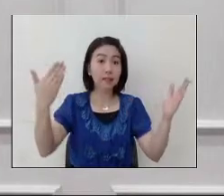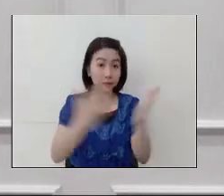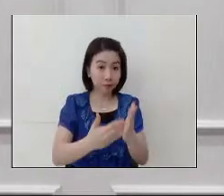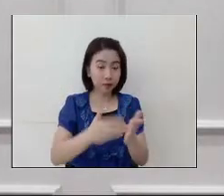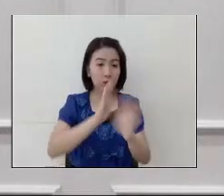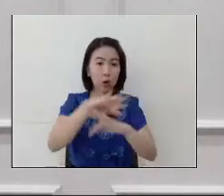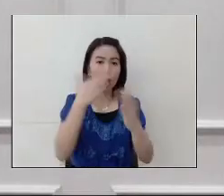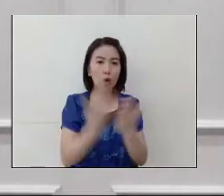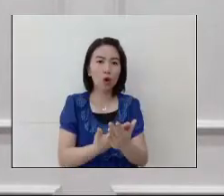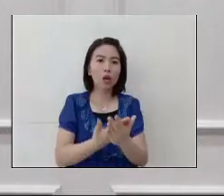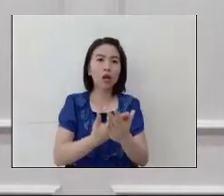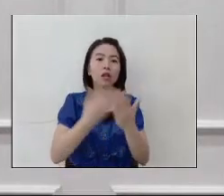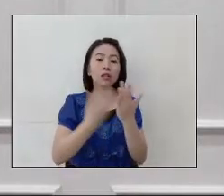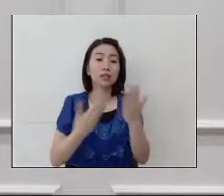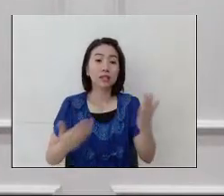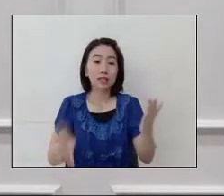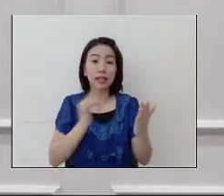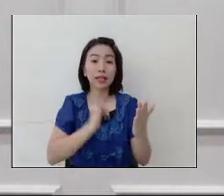choice.